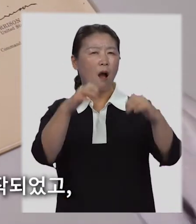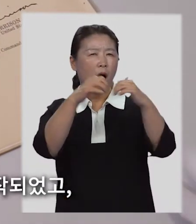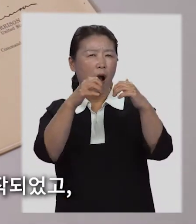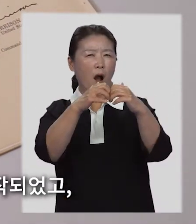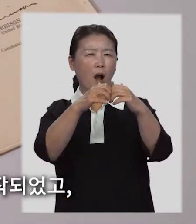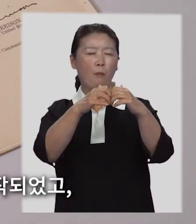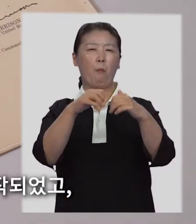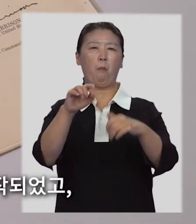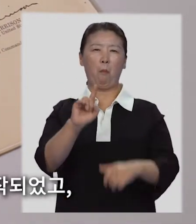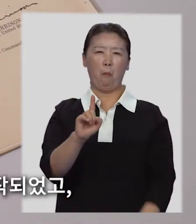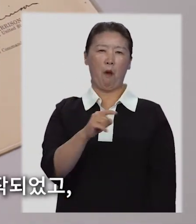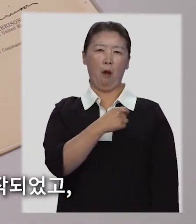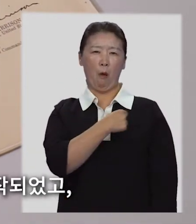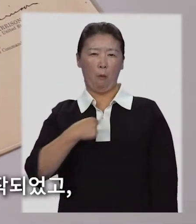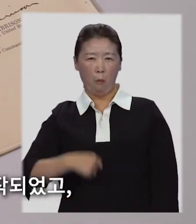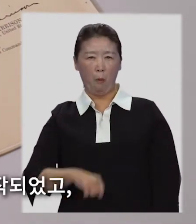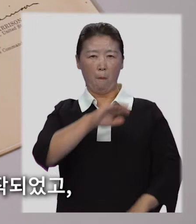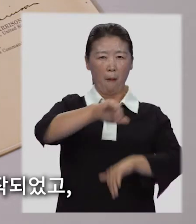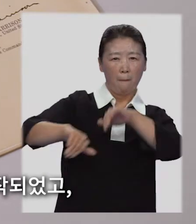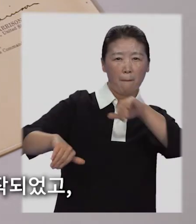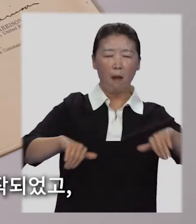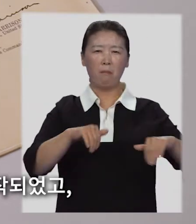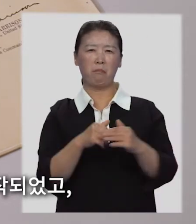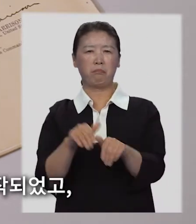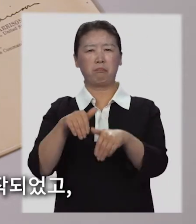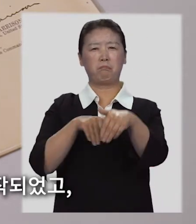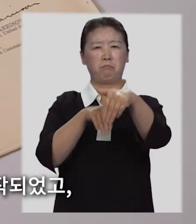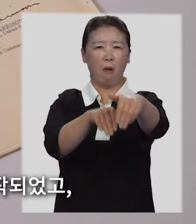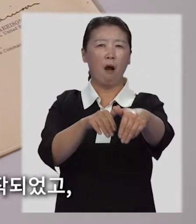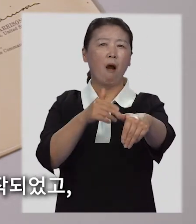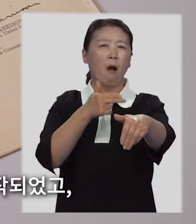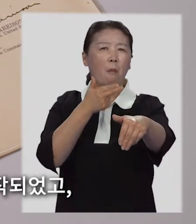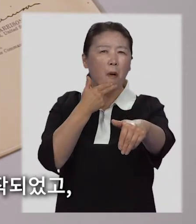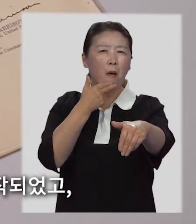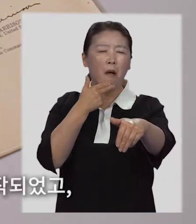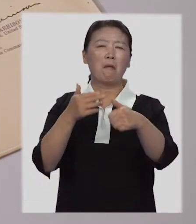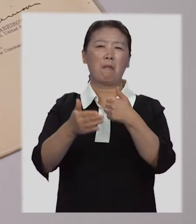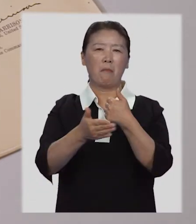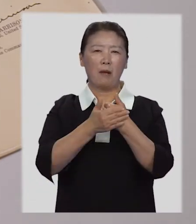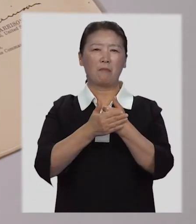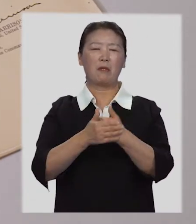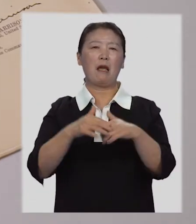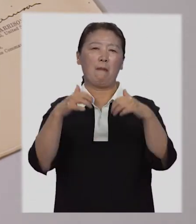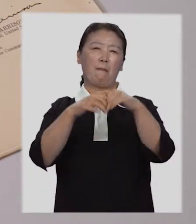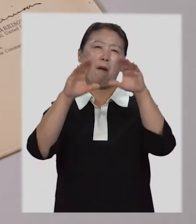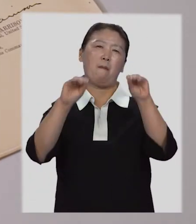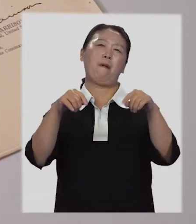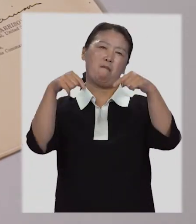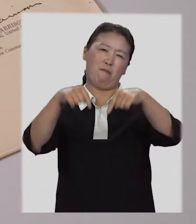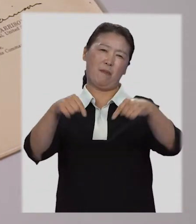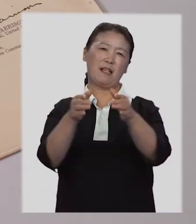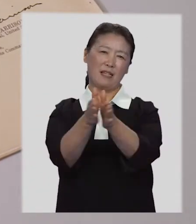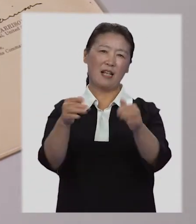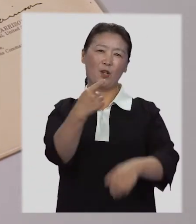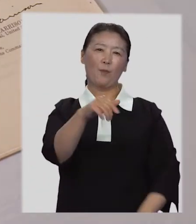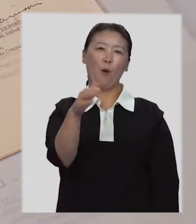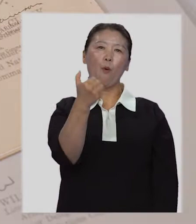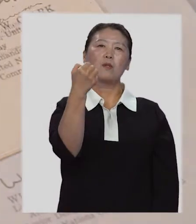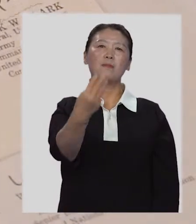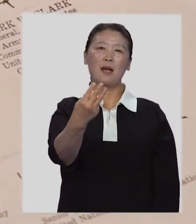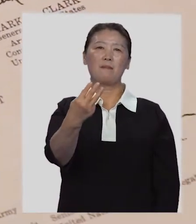전쟁이 중공군의 개입으로 교착 상태에 빠지자 정전협상이 시작되었고 1953년 7월